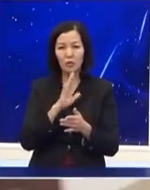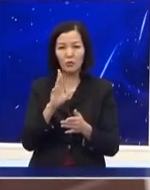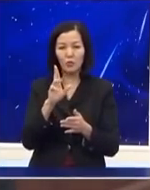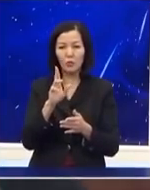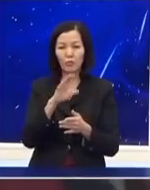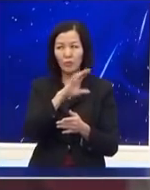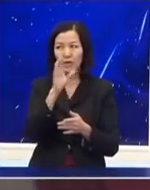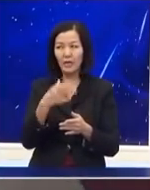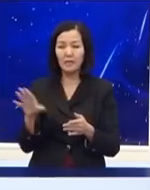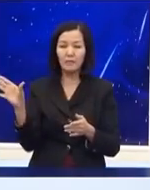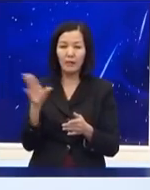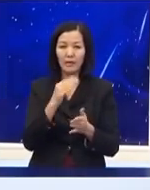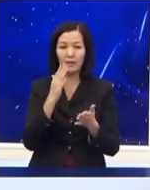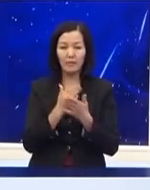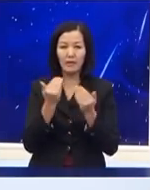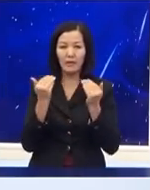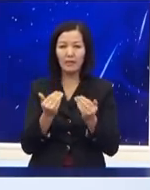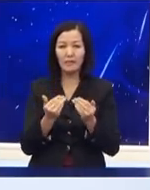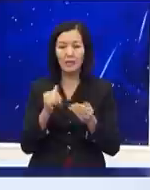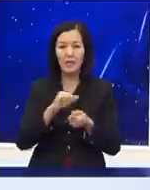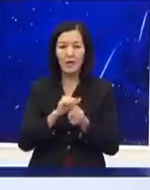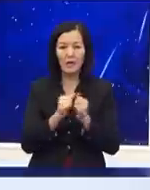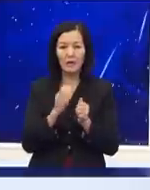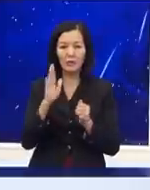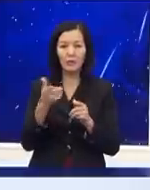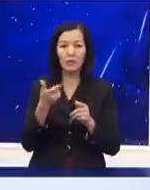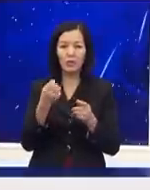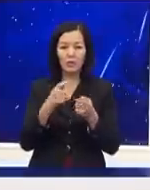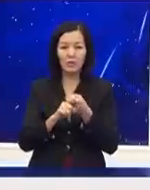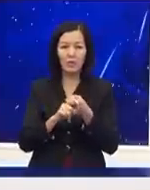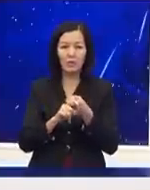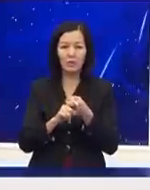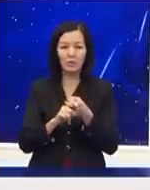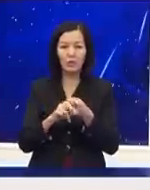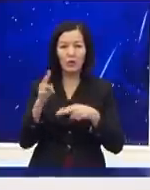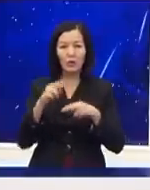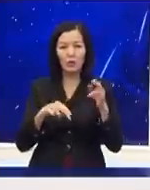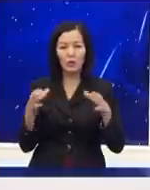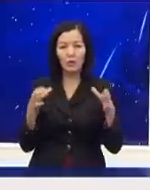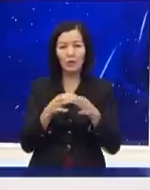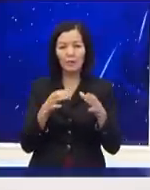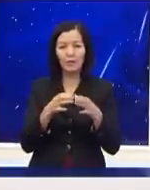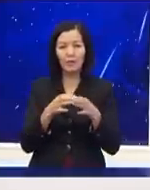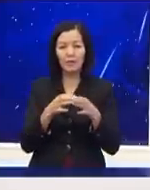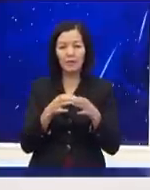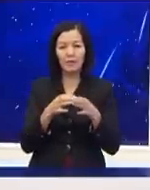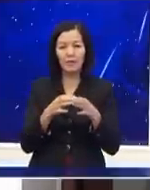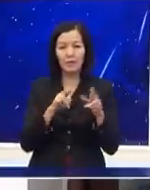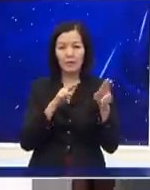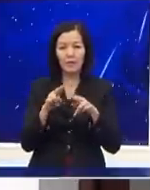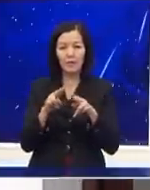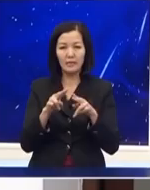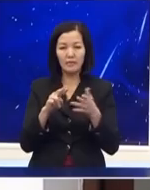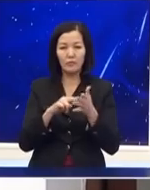жүйелері бар. Пеште орнатылған. Әзірге қатты отын. Болашақта газға қосылуын бас мердігер ФДМС және АСНМ компаниялары